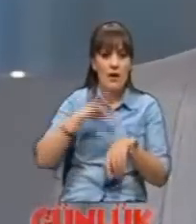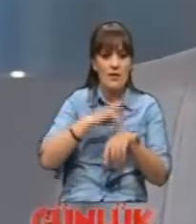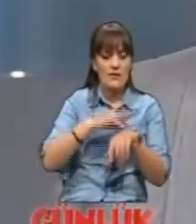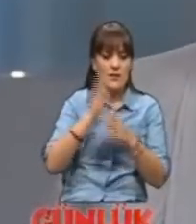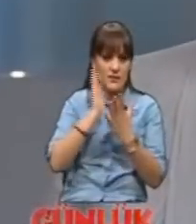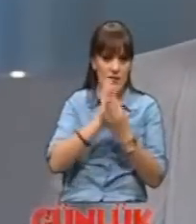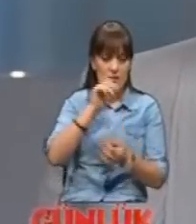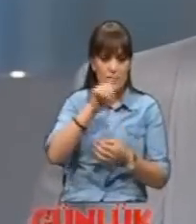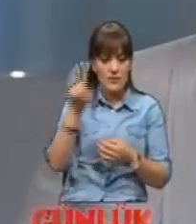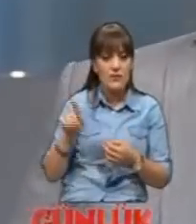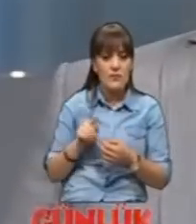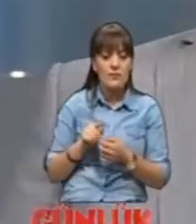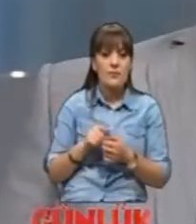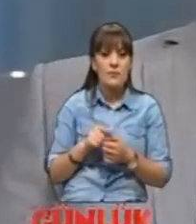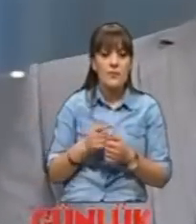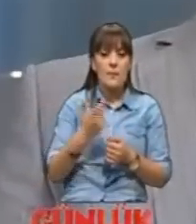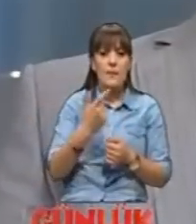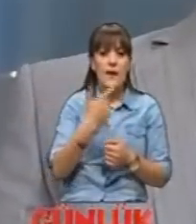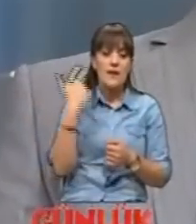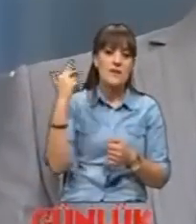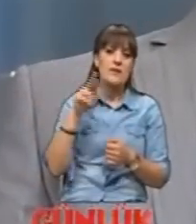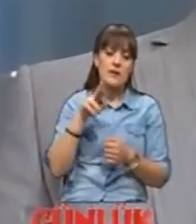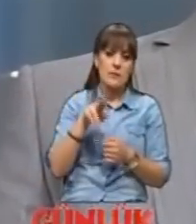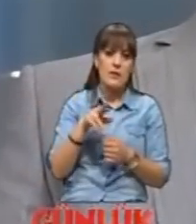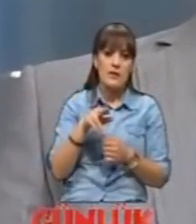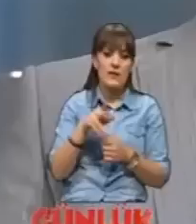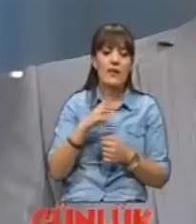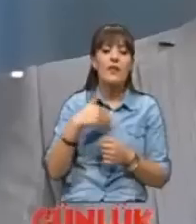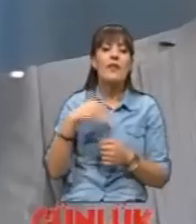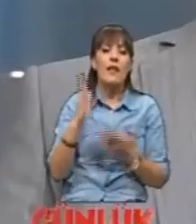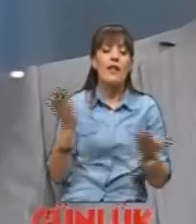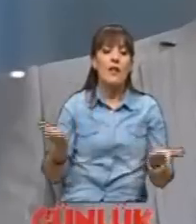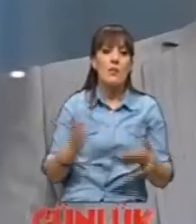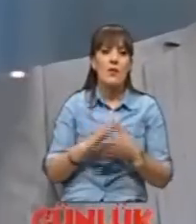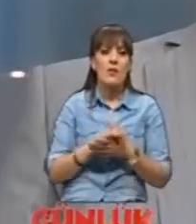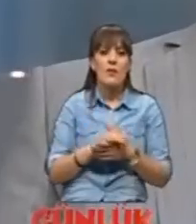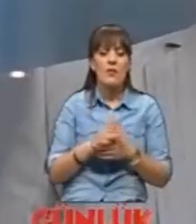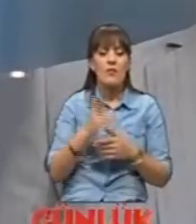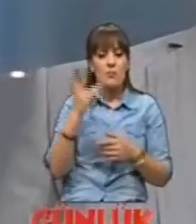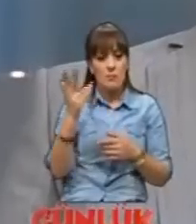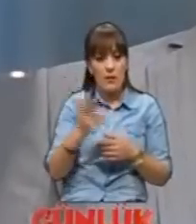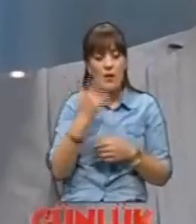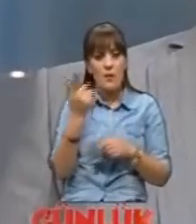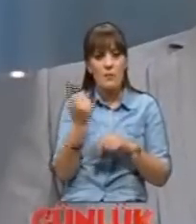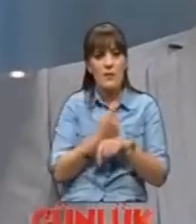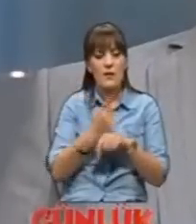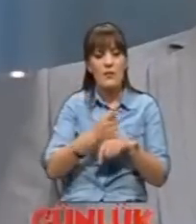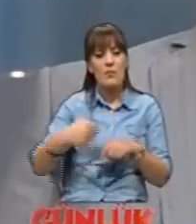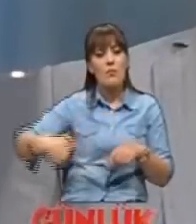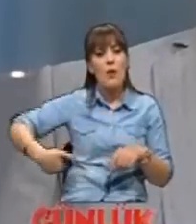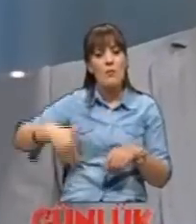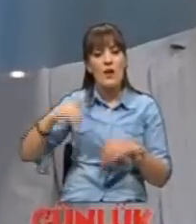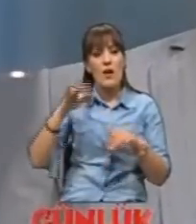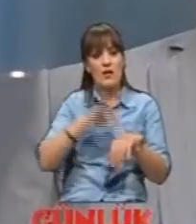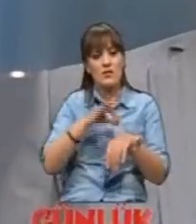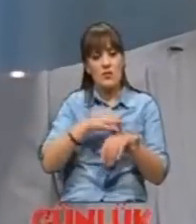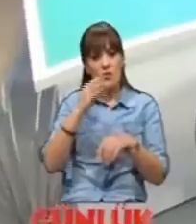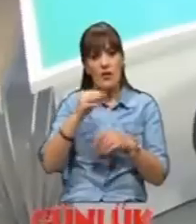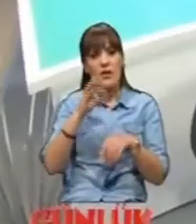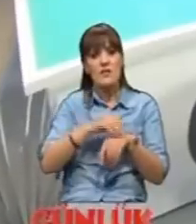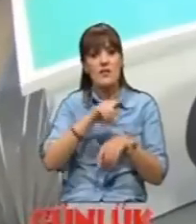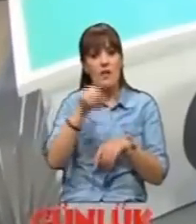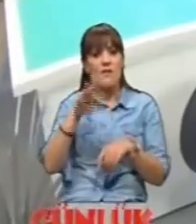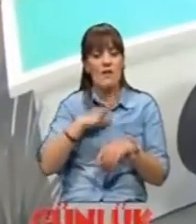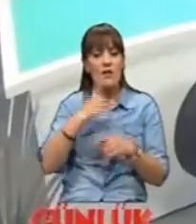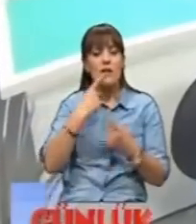Hı hı. Eskisi gibi değil tabii. Bayağı bir böbrek rahatsızlığı olan hasta var.